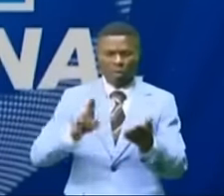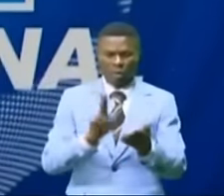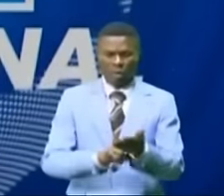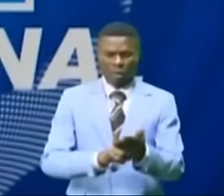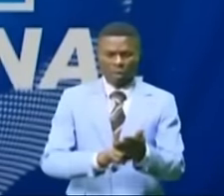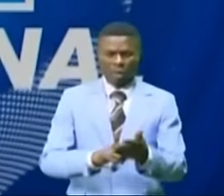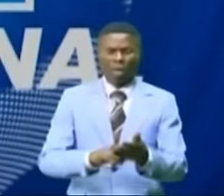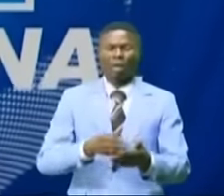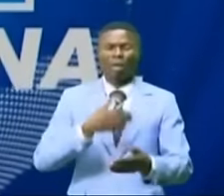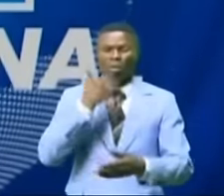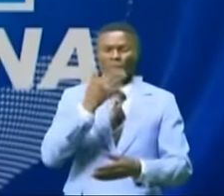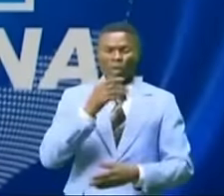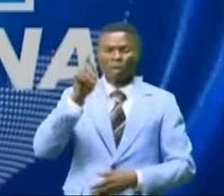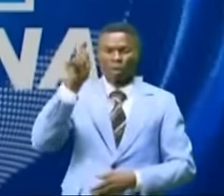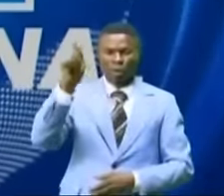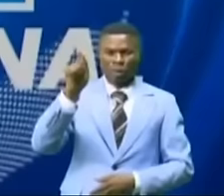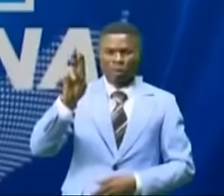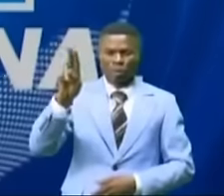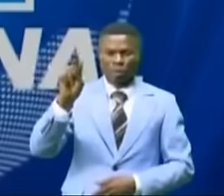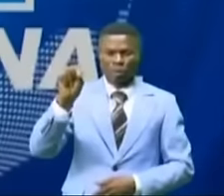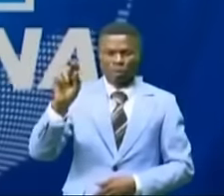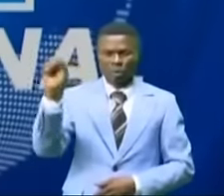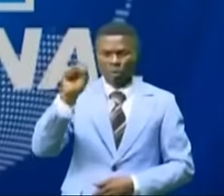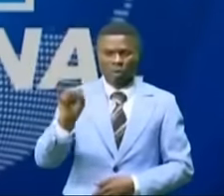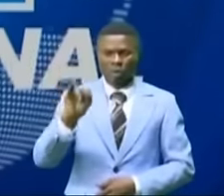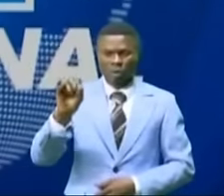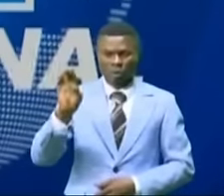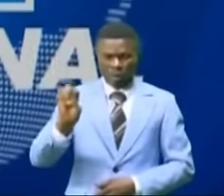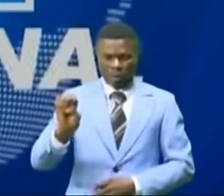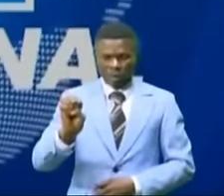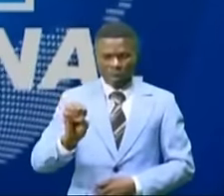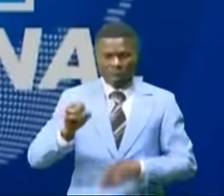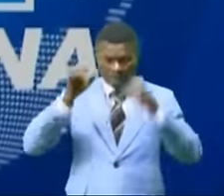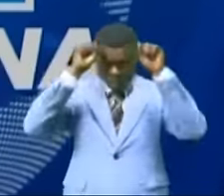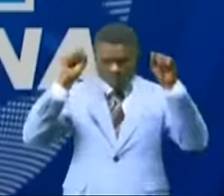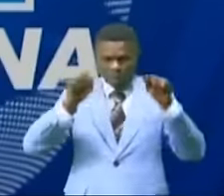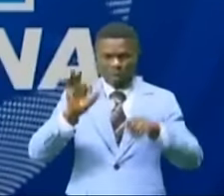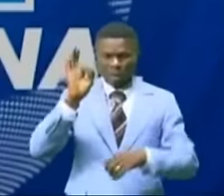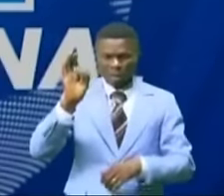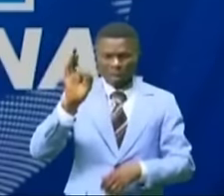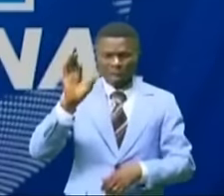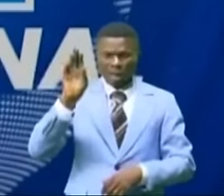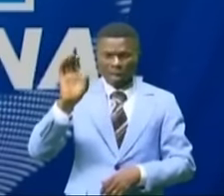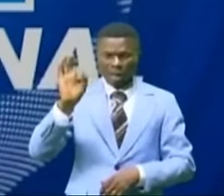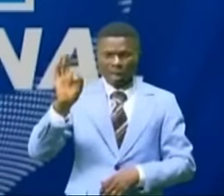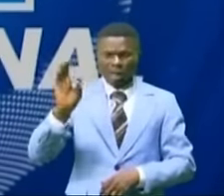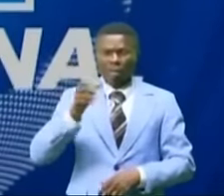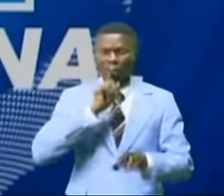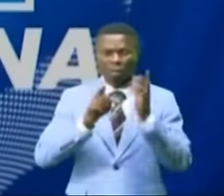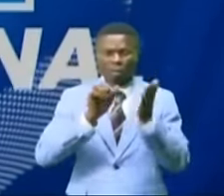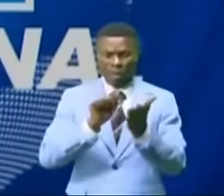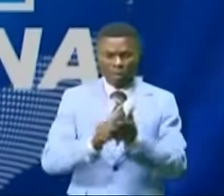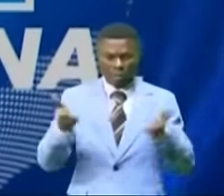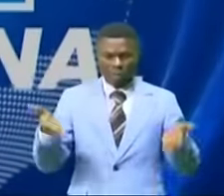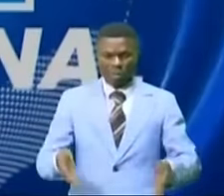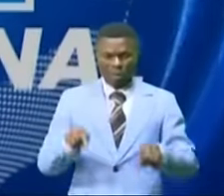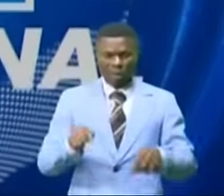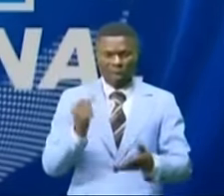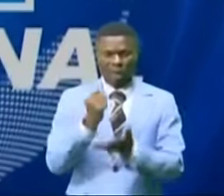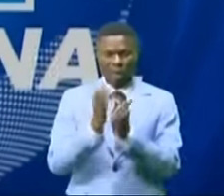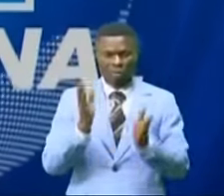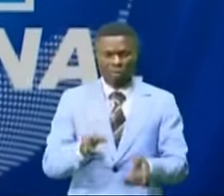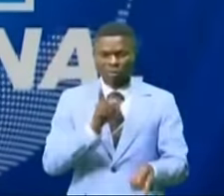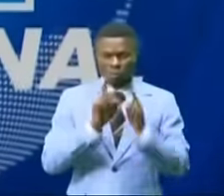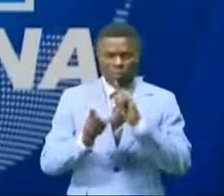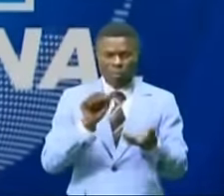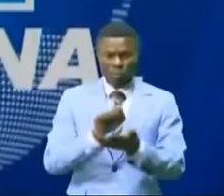patronat tunisien Robert Malumba. Président de la FEC s'est entretenu avec l'ambassadeur de Tunisie en République démocratique du Congo.